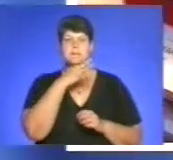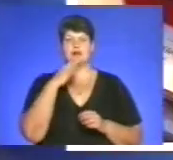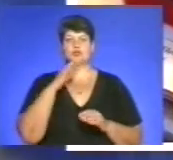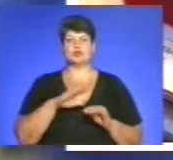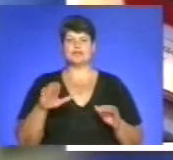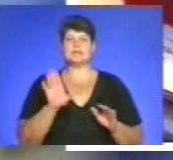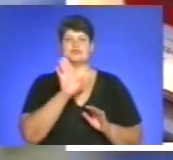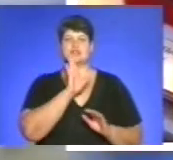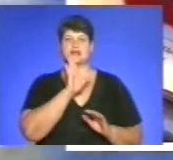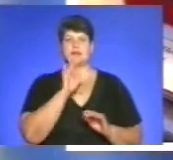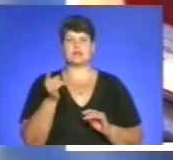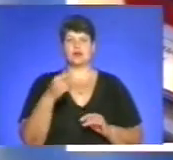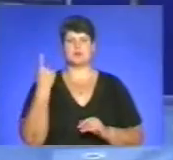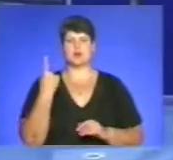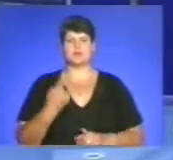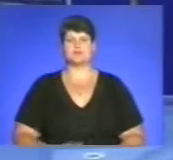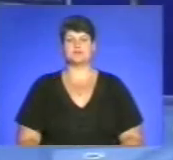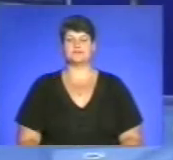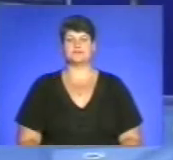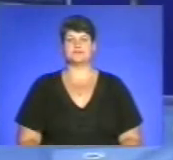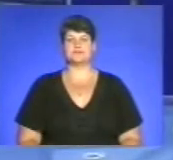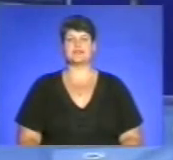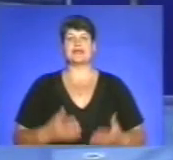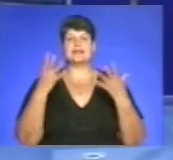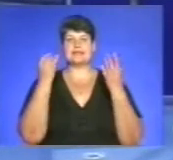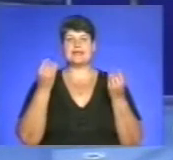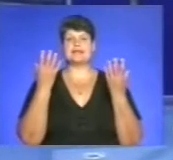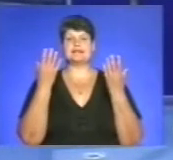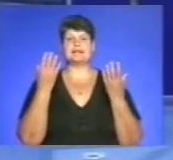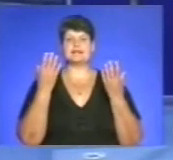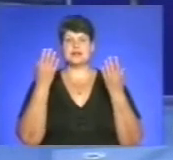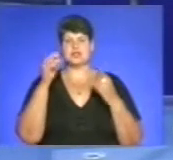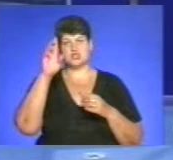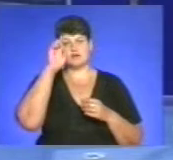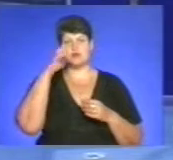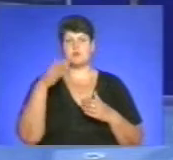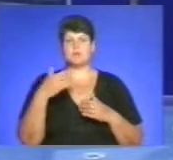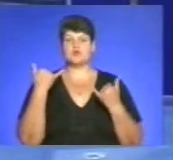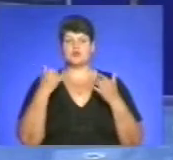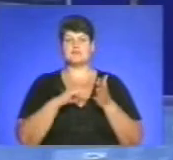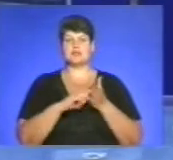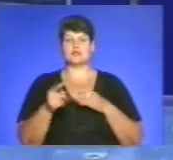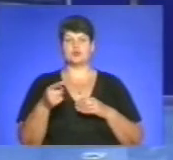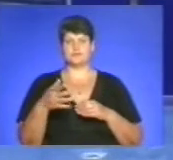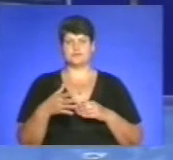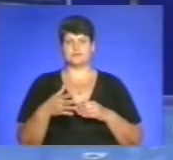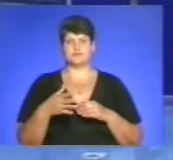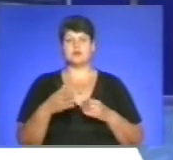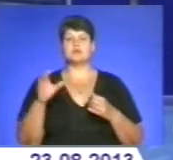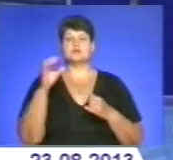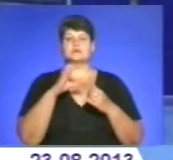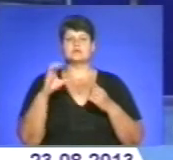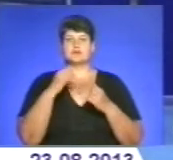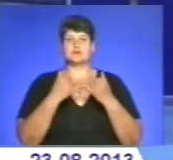жінкам Тернополя та області. День державного прапора сьогодні відзначили на Тернопільщині. Блакитно-жовтий